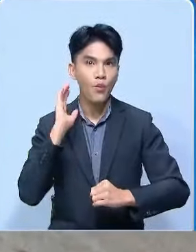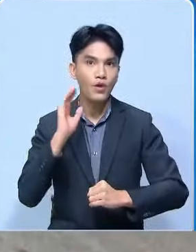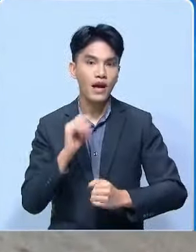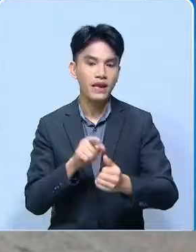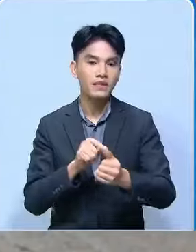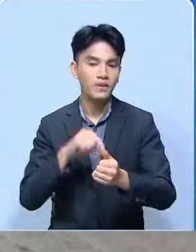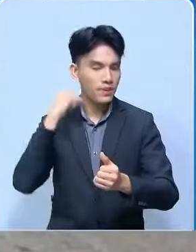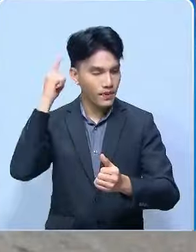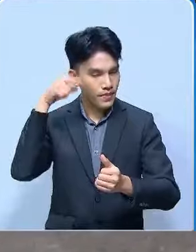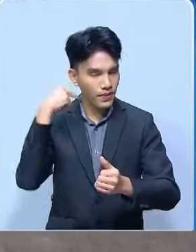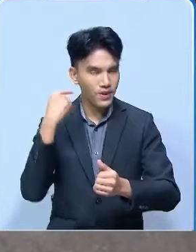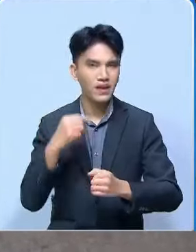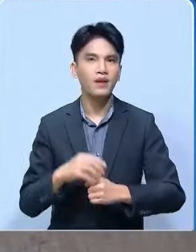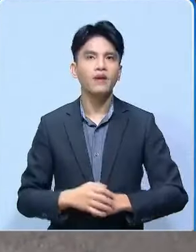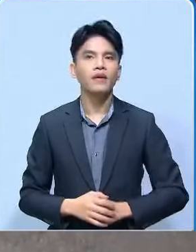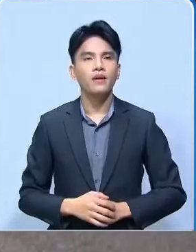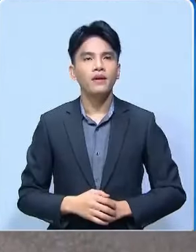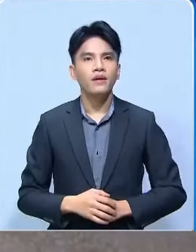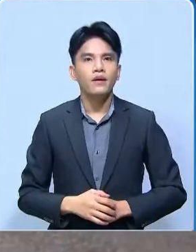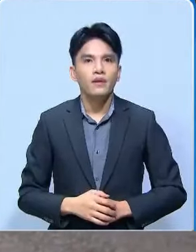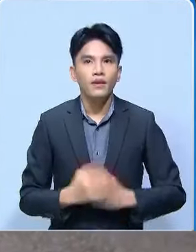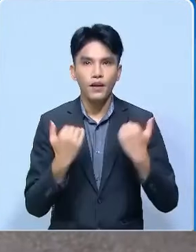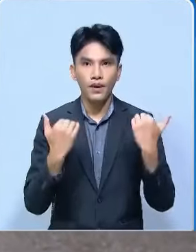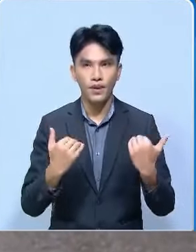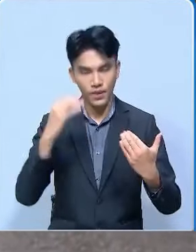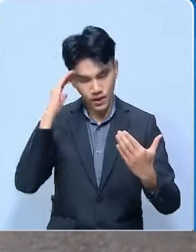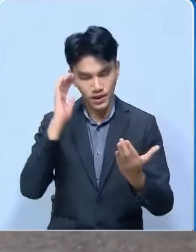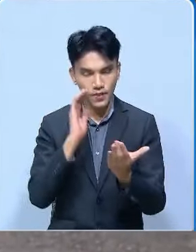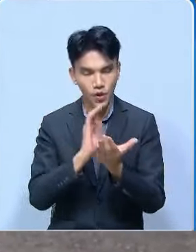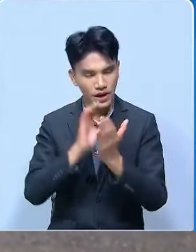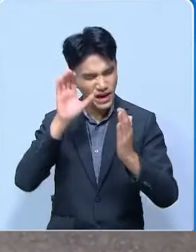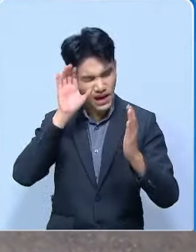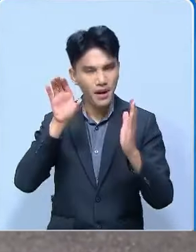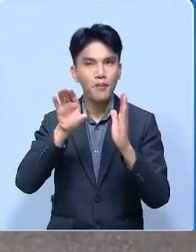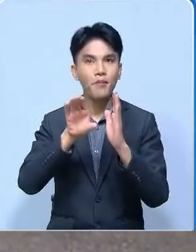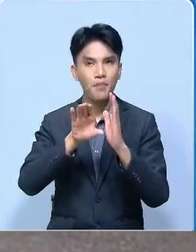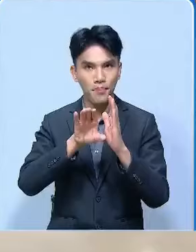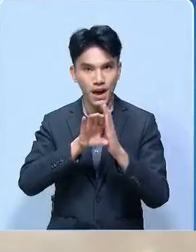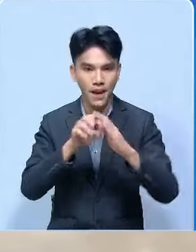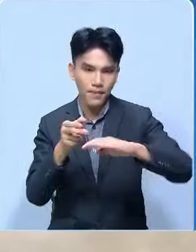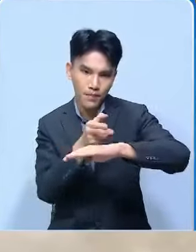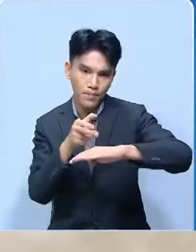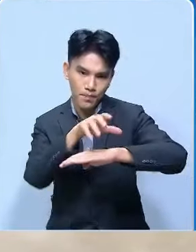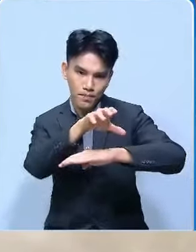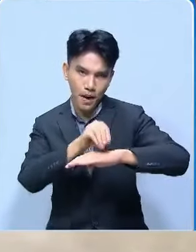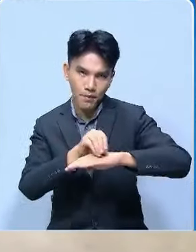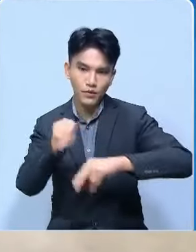พันหญิงสาวในศาลเจ้านี่แหละเบื้องต้นเจ้าหน้าที่นำภาพจากกล้องจรปิดรวมถึงตรวจสอบเส้นทางการห